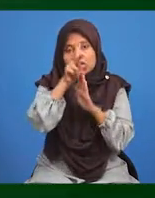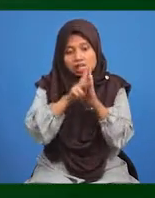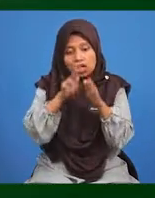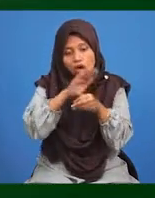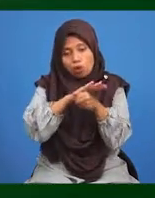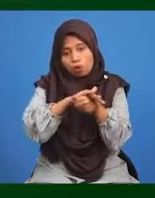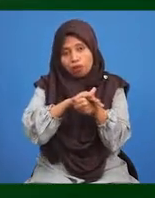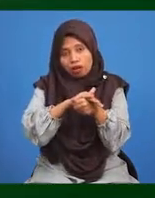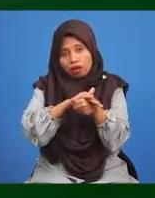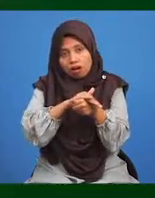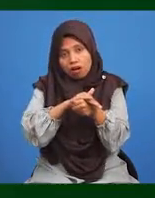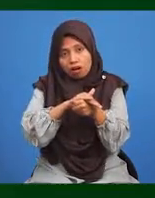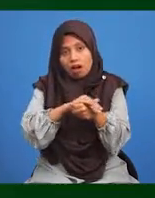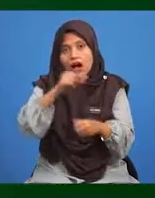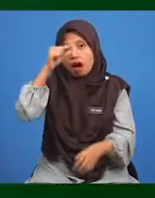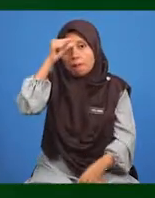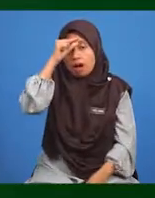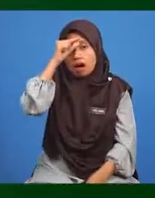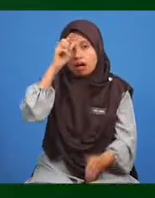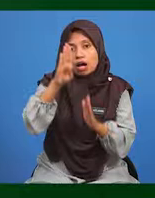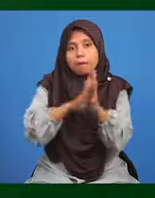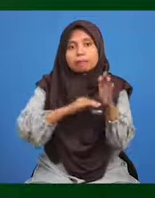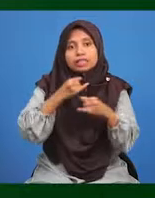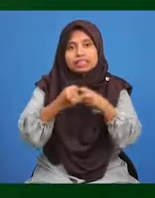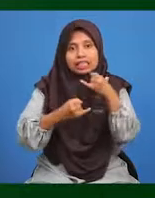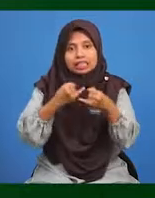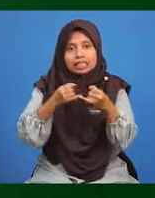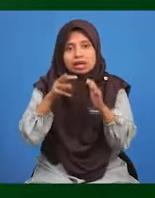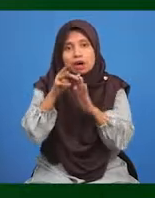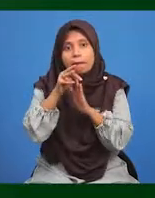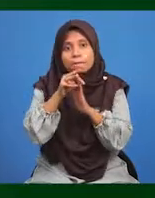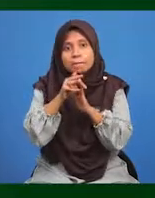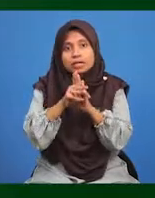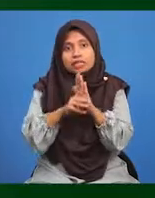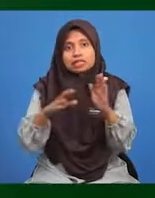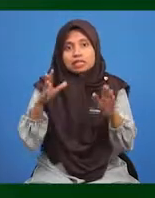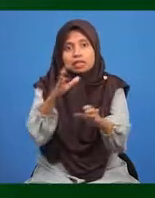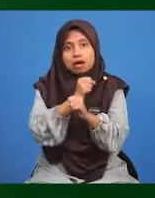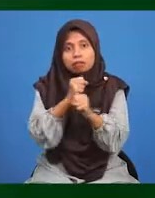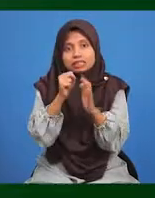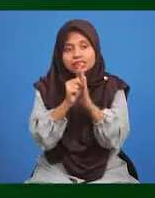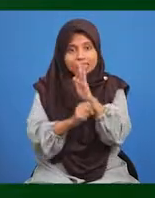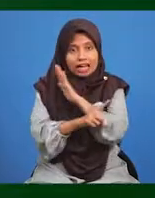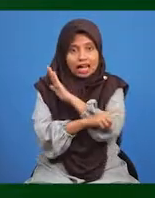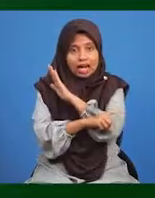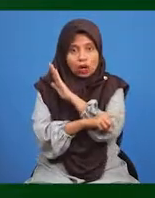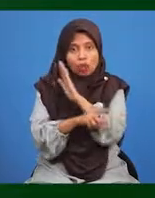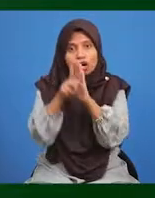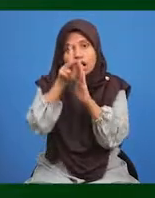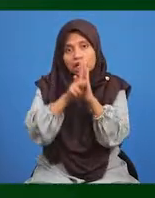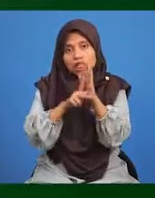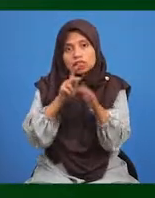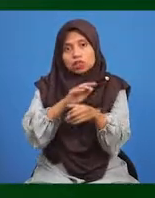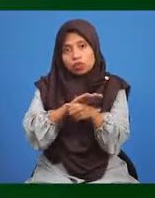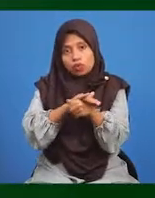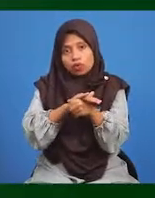kekura. Abang berjaya menangkap seekor kekura ketika